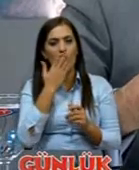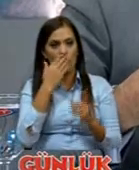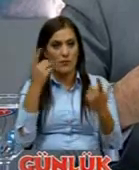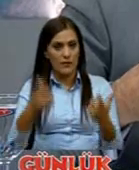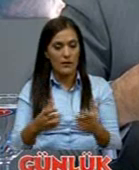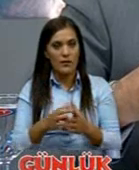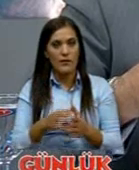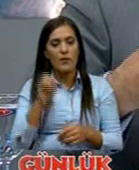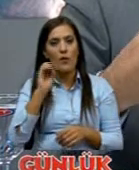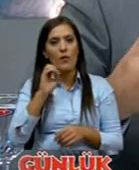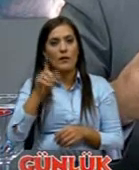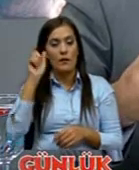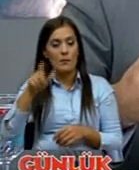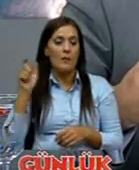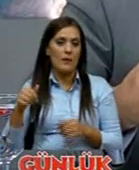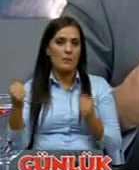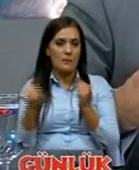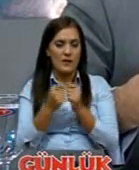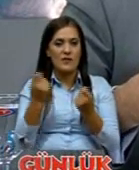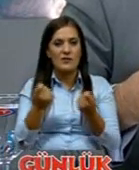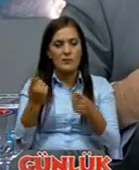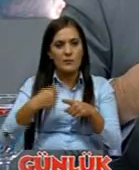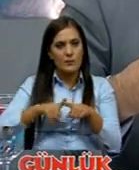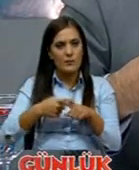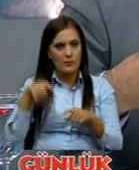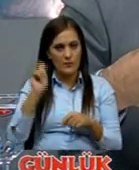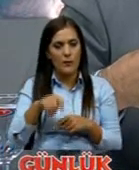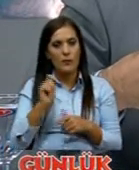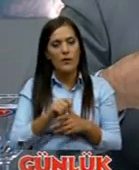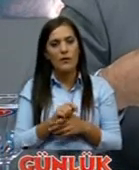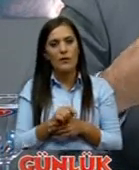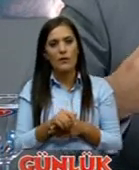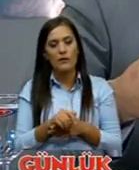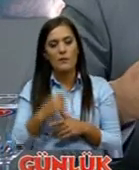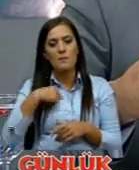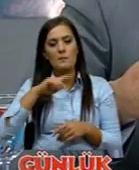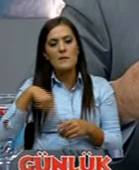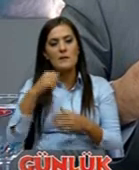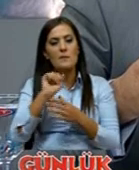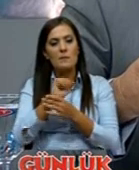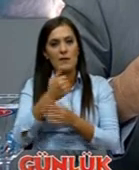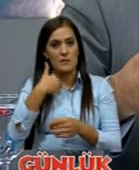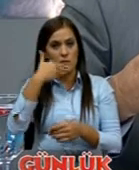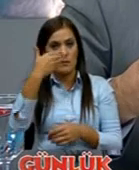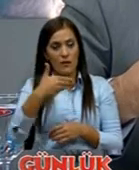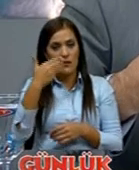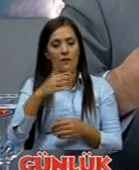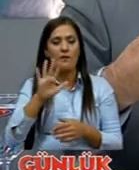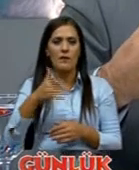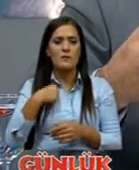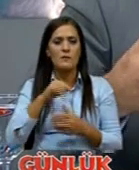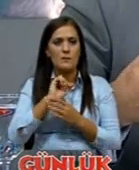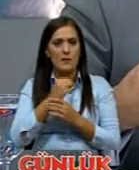okullarda öğretmenlerimizle beraber işbirliği içerisinde bizim mesleğimizi icra eden veya